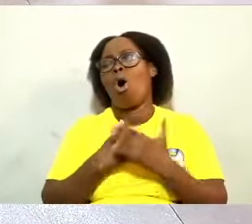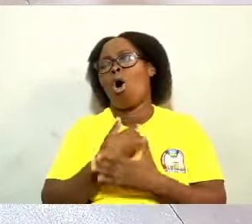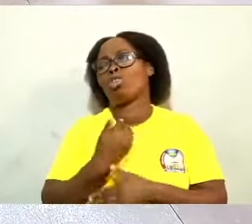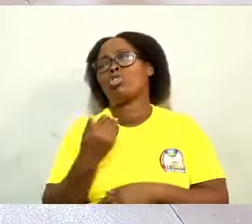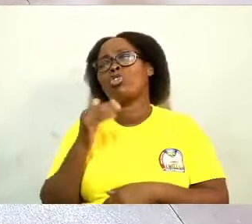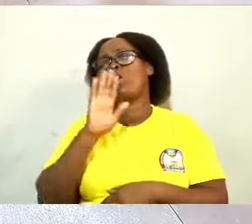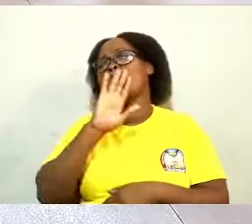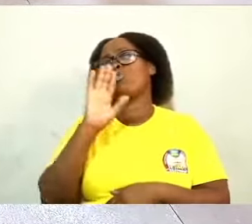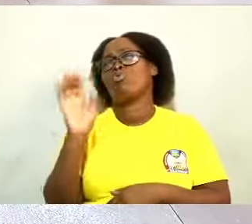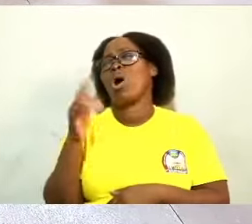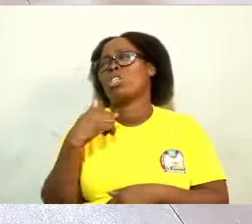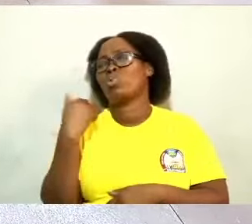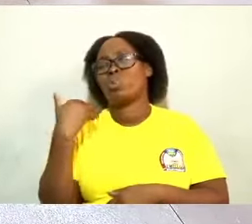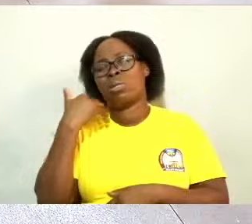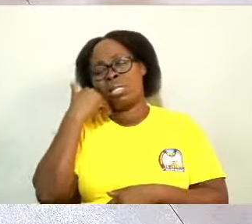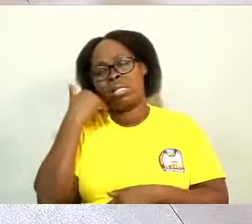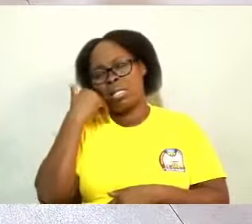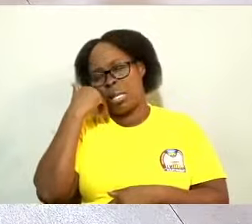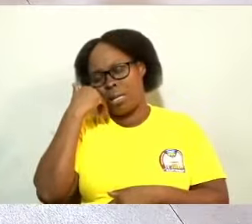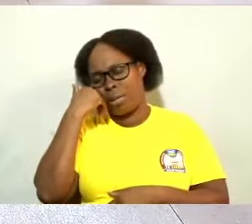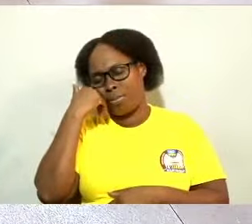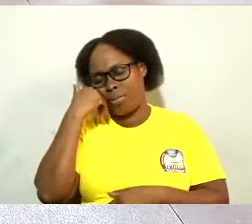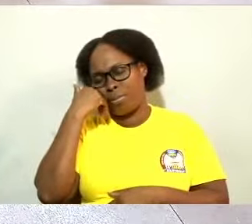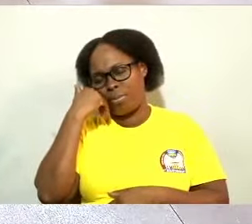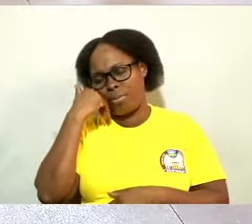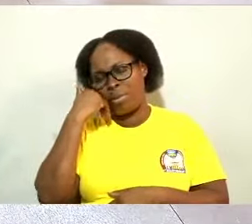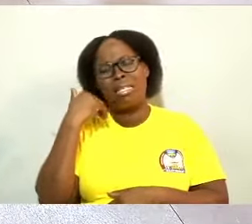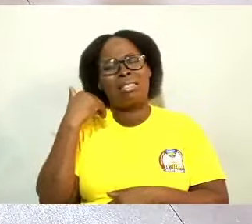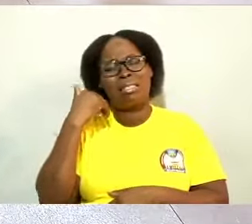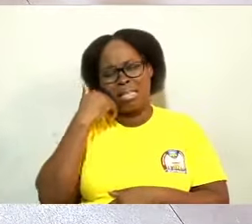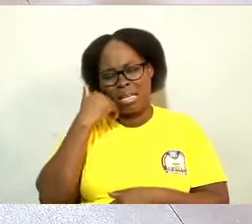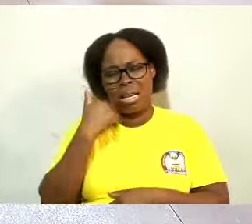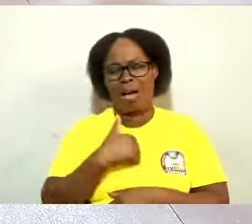wako ambao ni magonjwa, sickness,